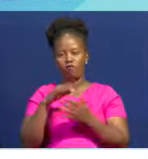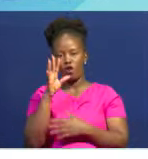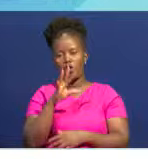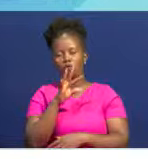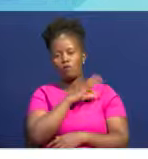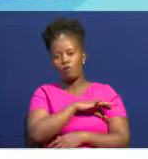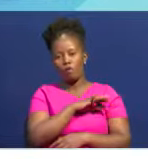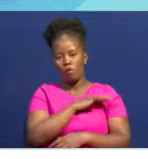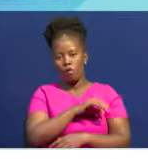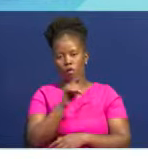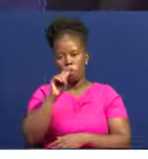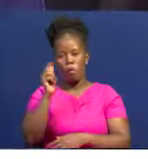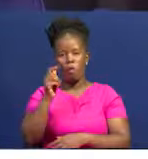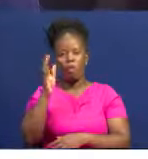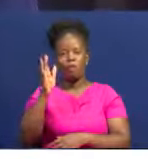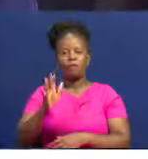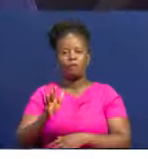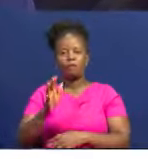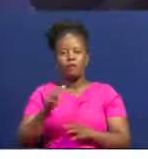ya Wakenya.